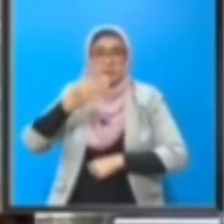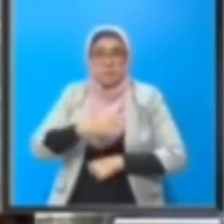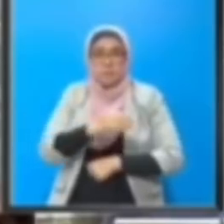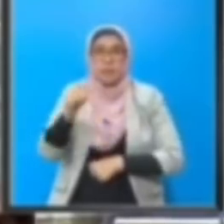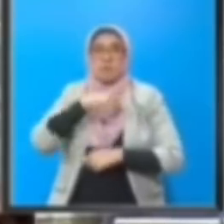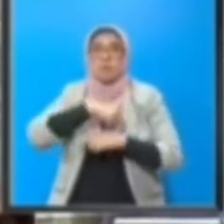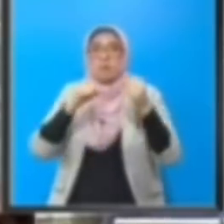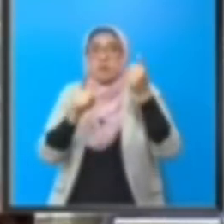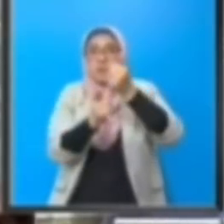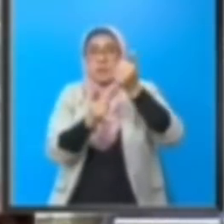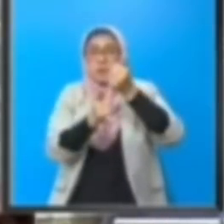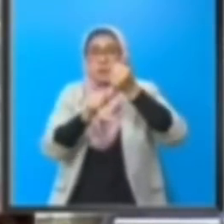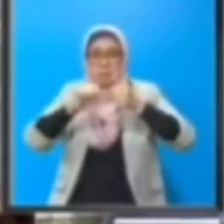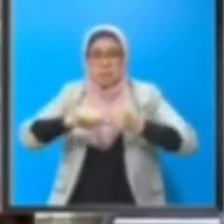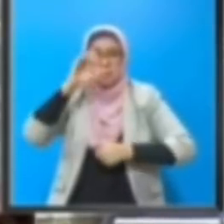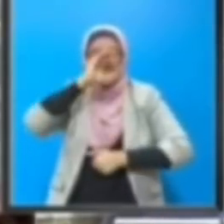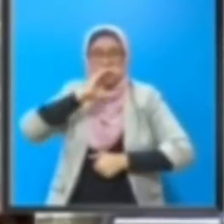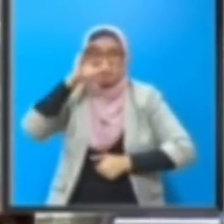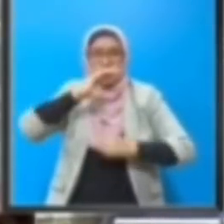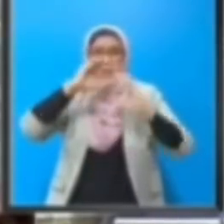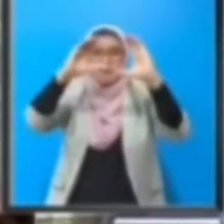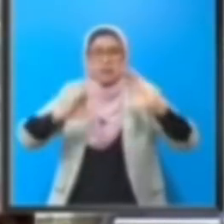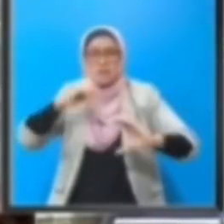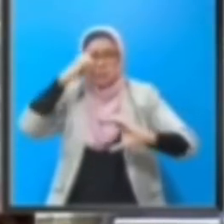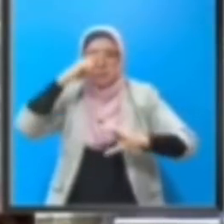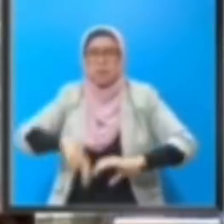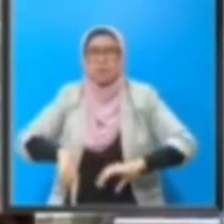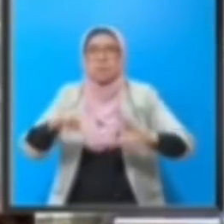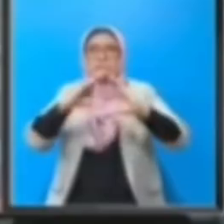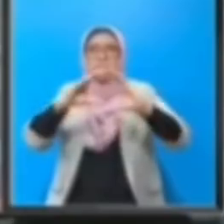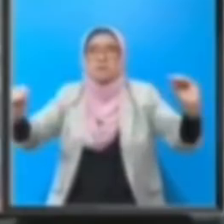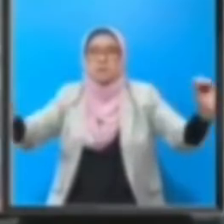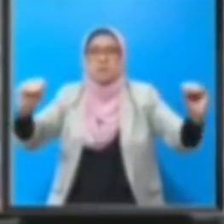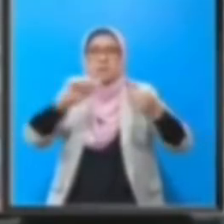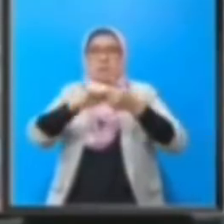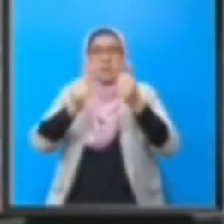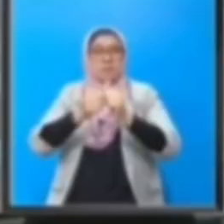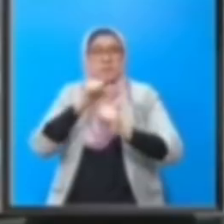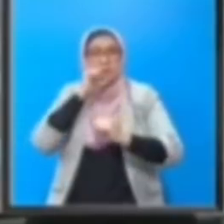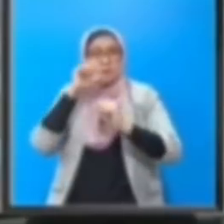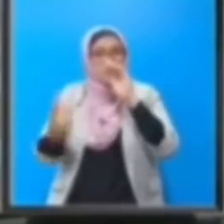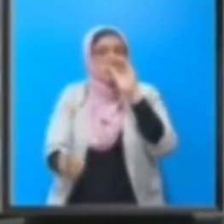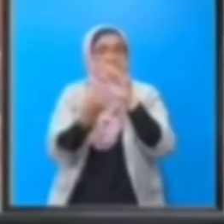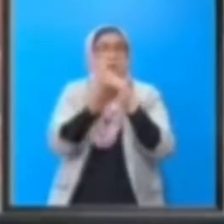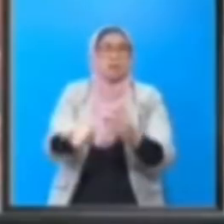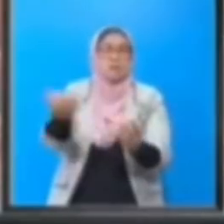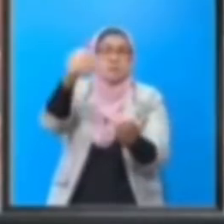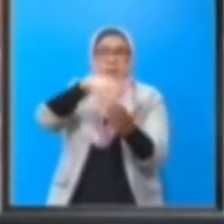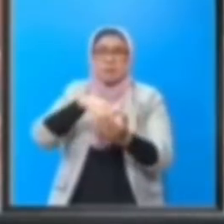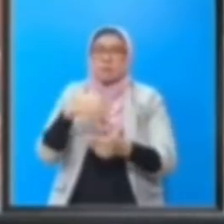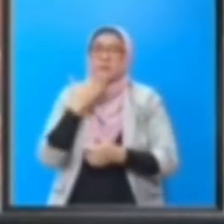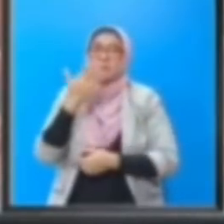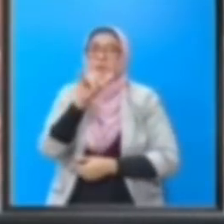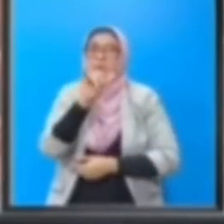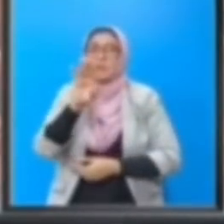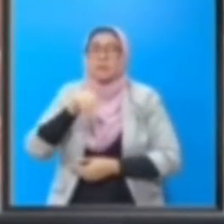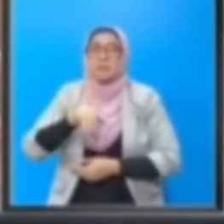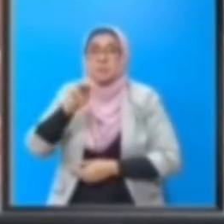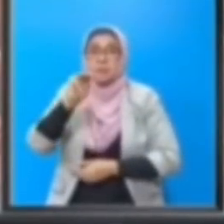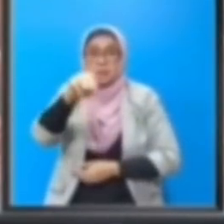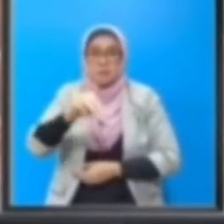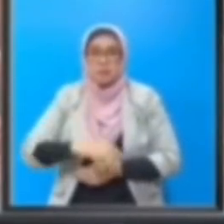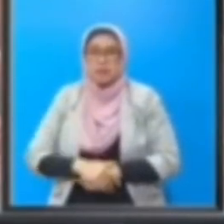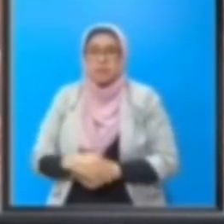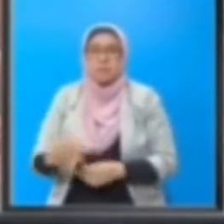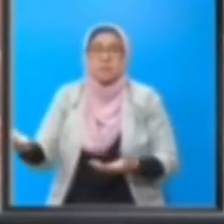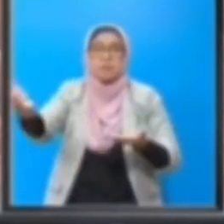semak imbang, supaya kesilapan seperti ini tidak akan berulang lagi. Baik, terima kasih. Alibar Abrahman Muat. Terima kasih. Penjelasan. Maknanya